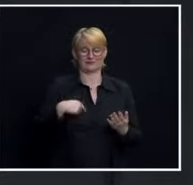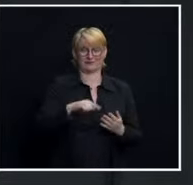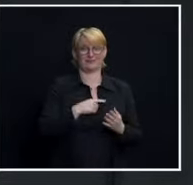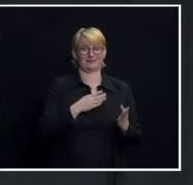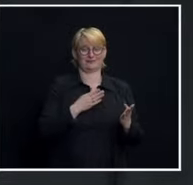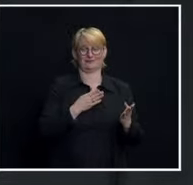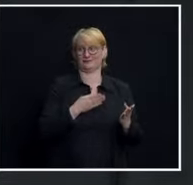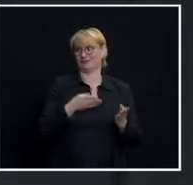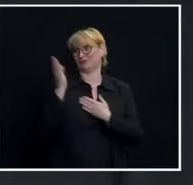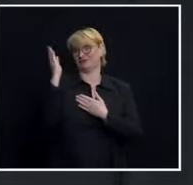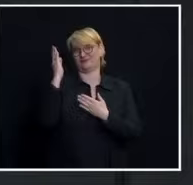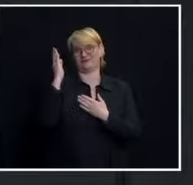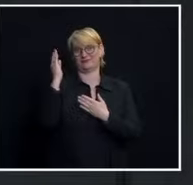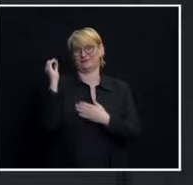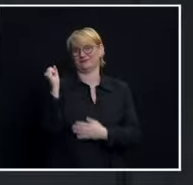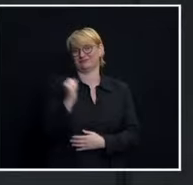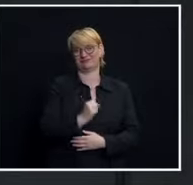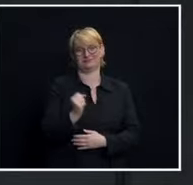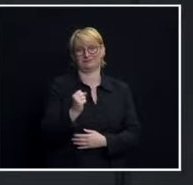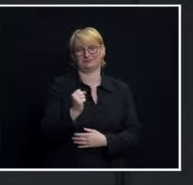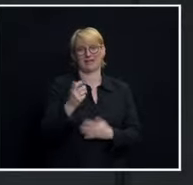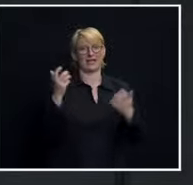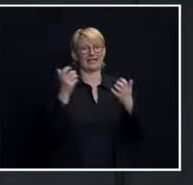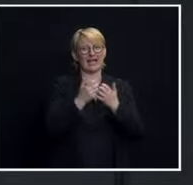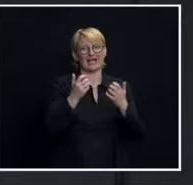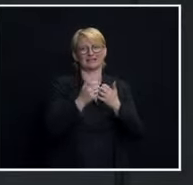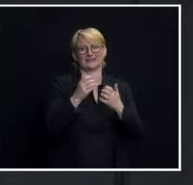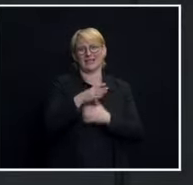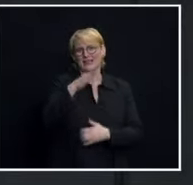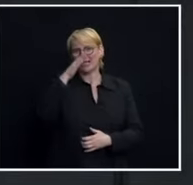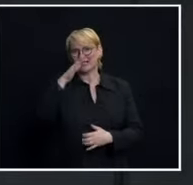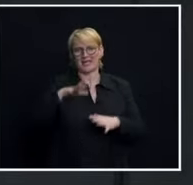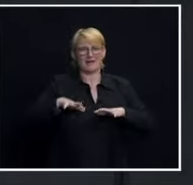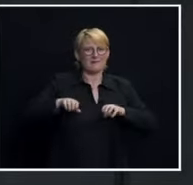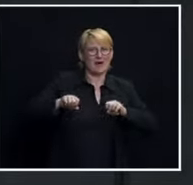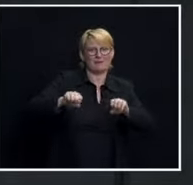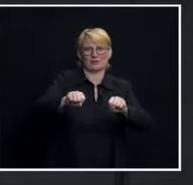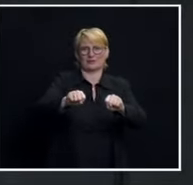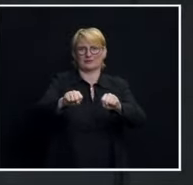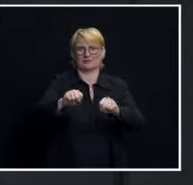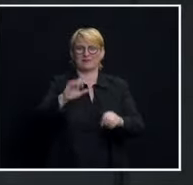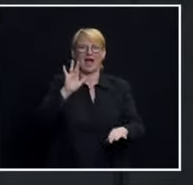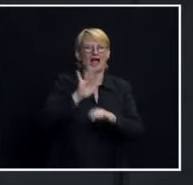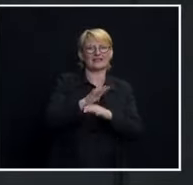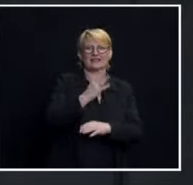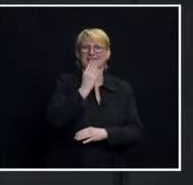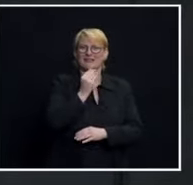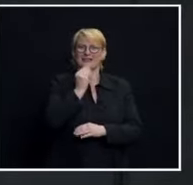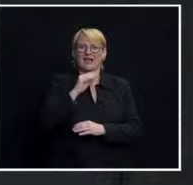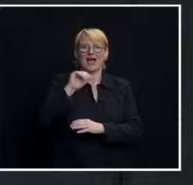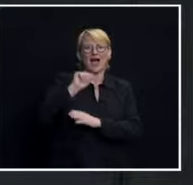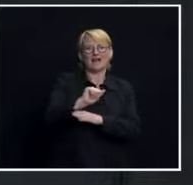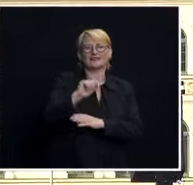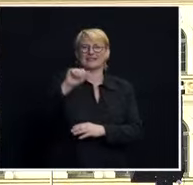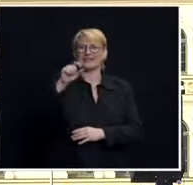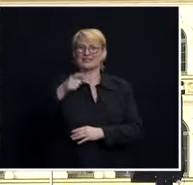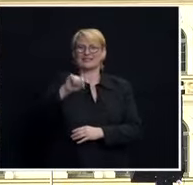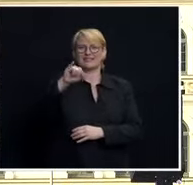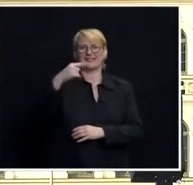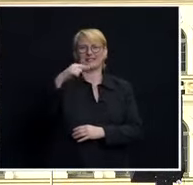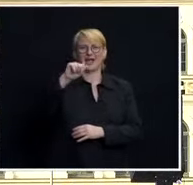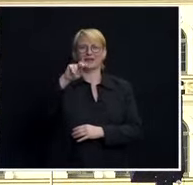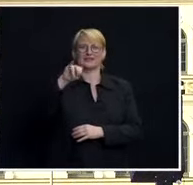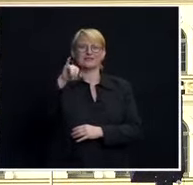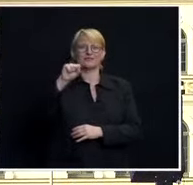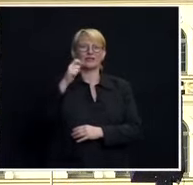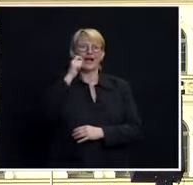getäuscht? Krieg, Nationalismus, Imperialismus, Antisemitismus, Antiziganismus,